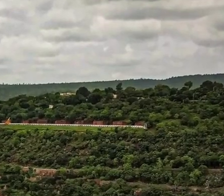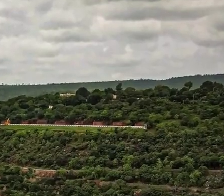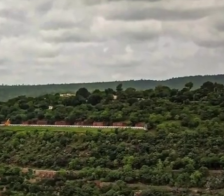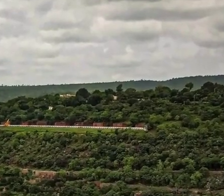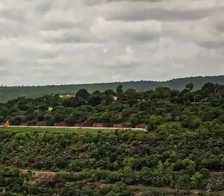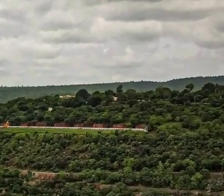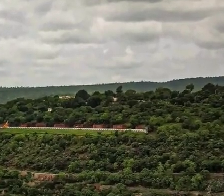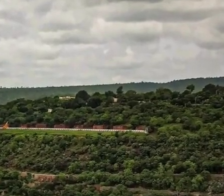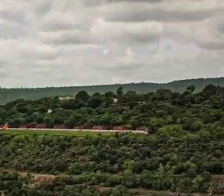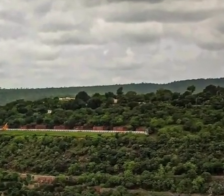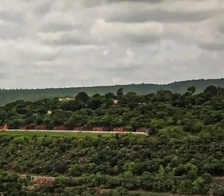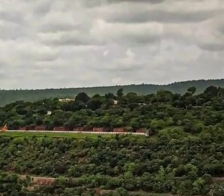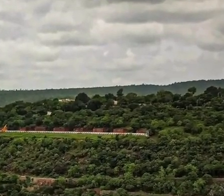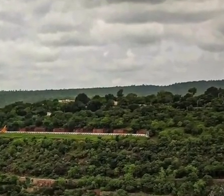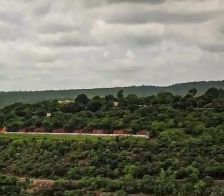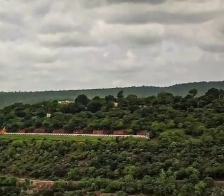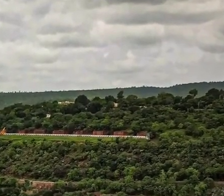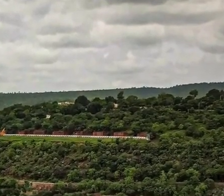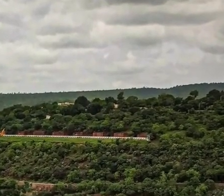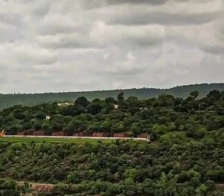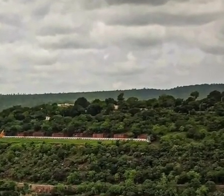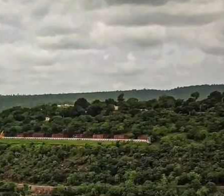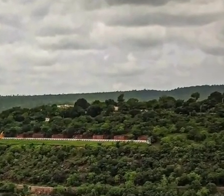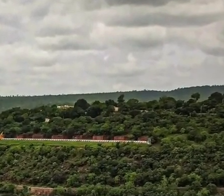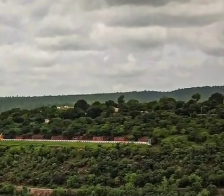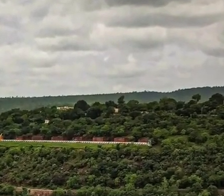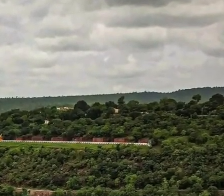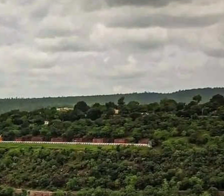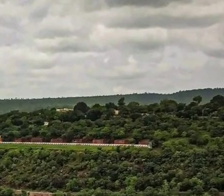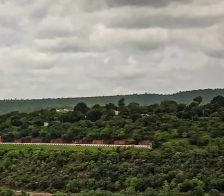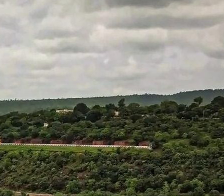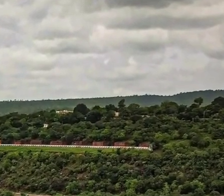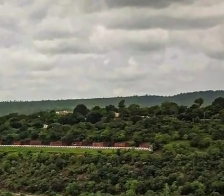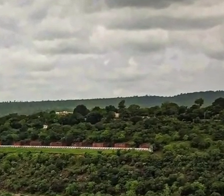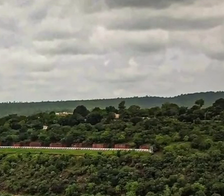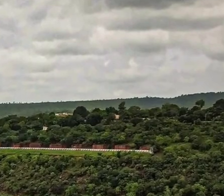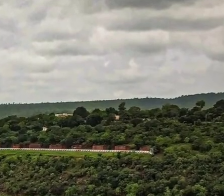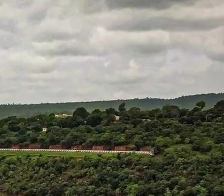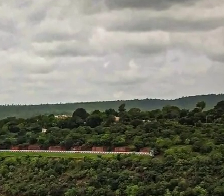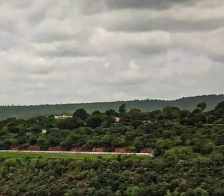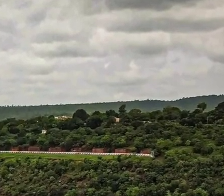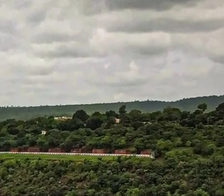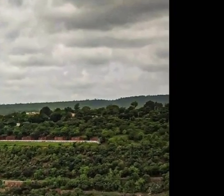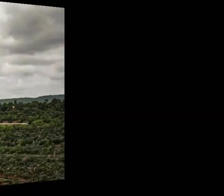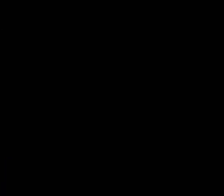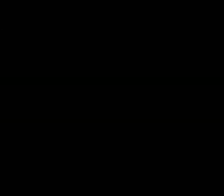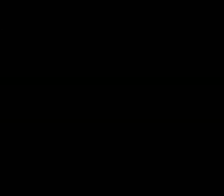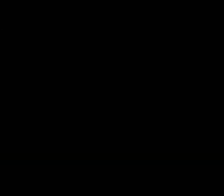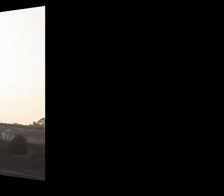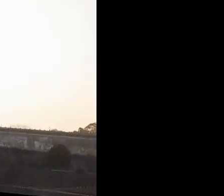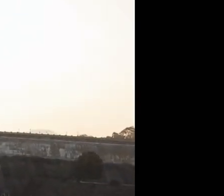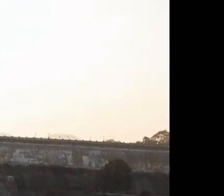एक्टिविटीज भी कर सकते हैं इसलिए आज कल डैम्स को मल्टी पॉपस रिवर प्रोजेक्ट बुला जाता है